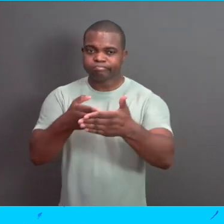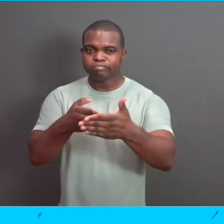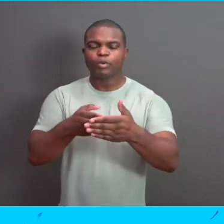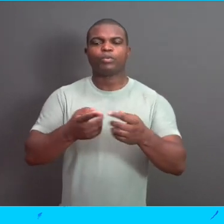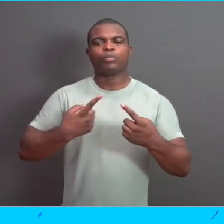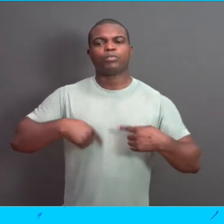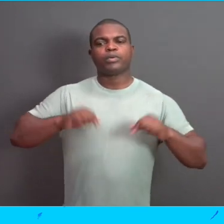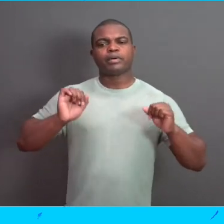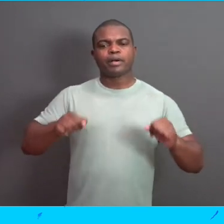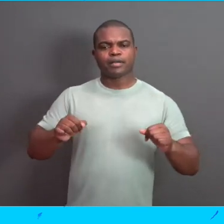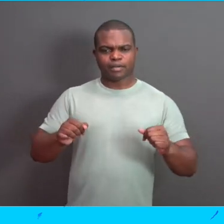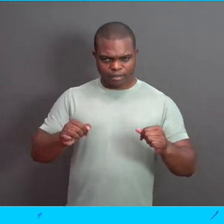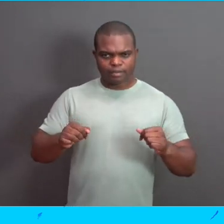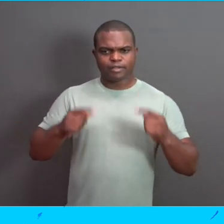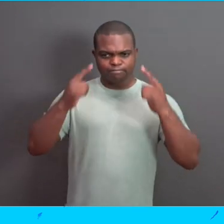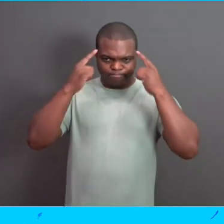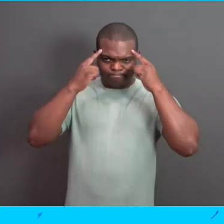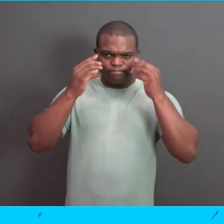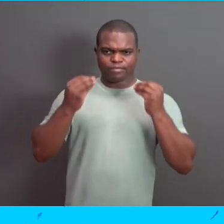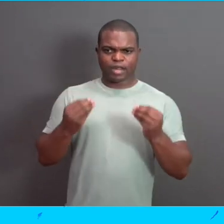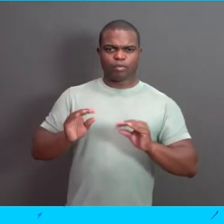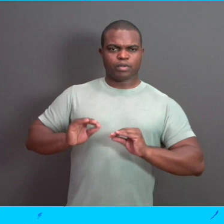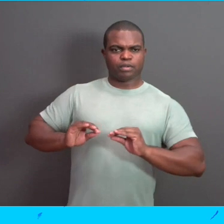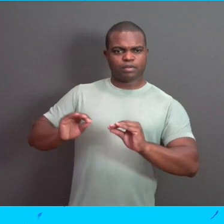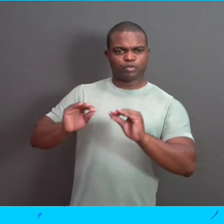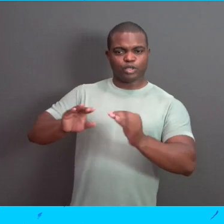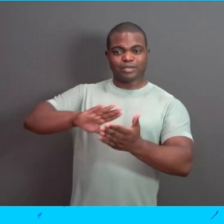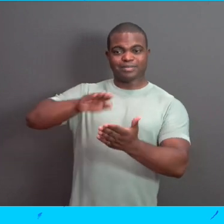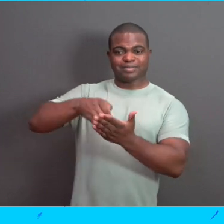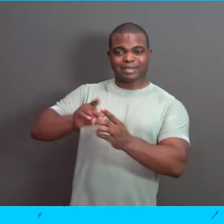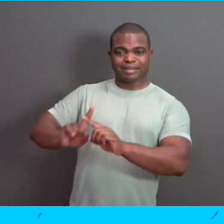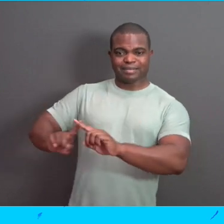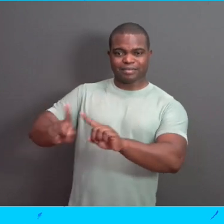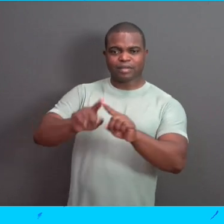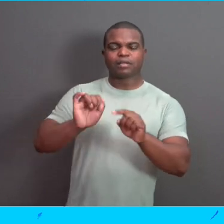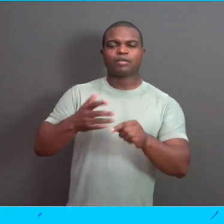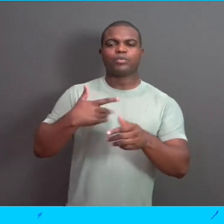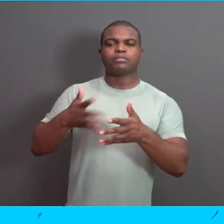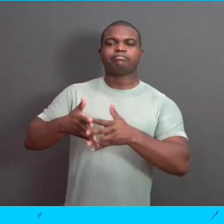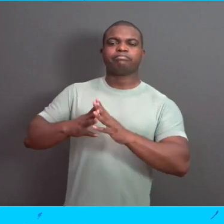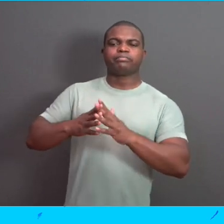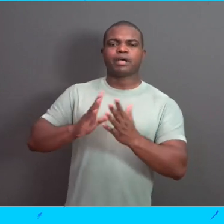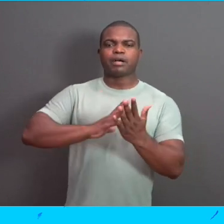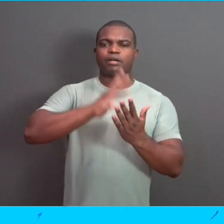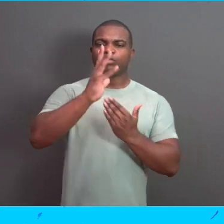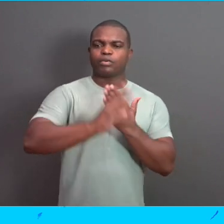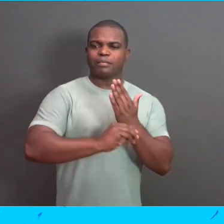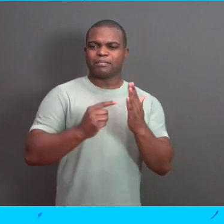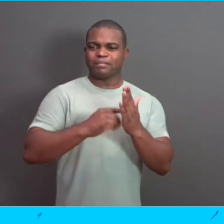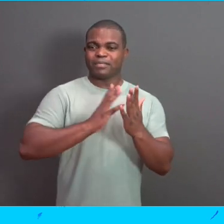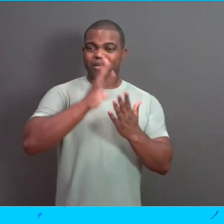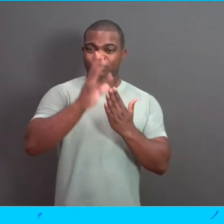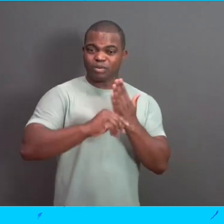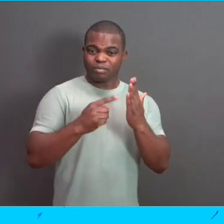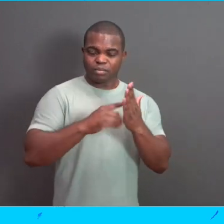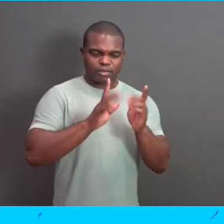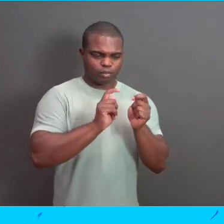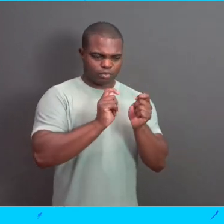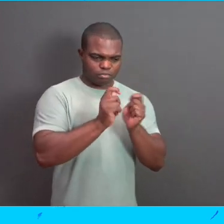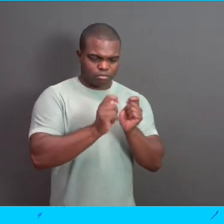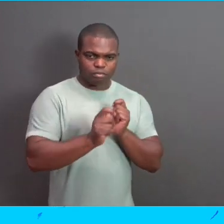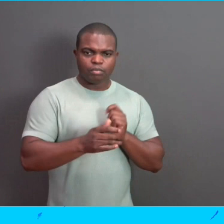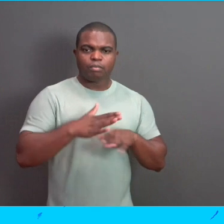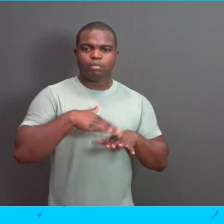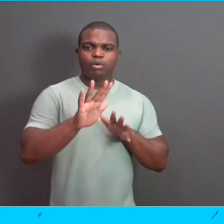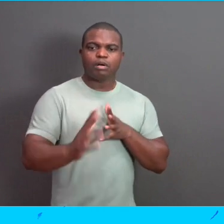de façon effective. On peut penser aussi aux centres d'éducation dans leur là et essayer de parler